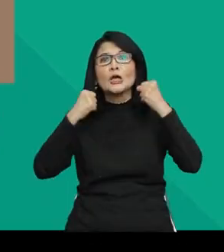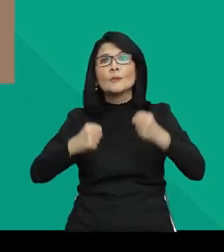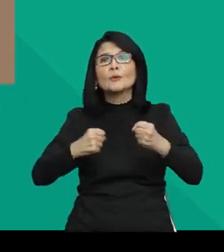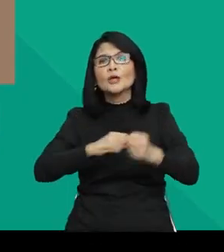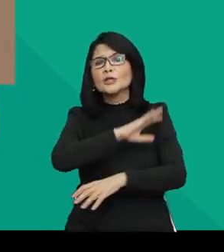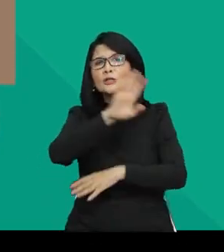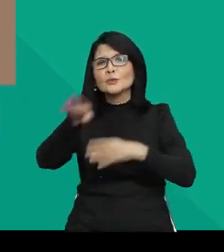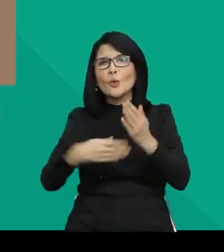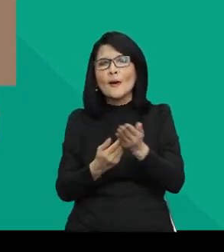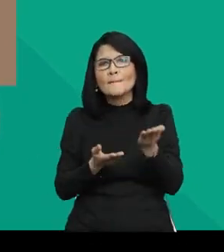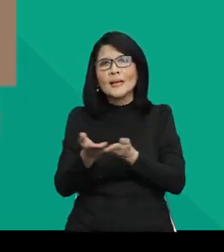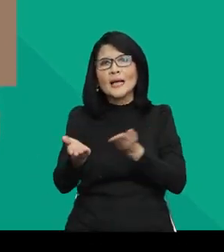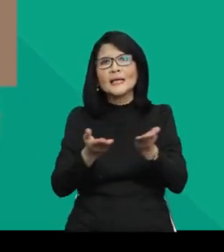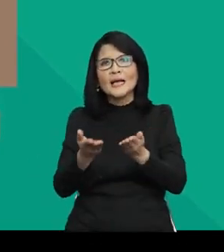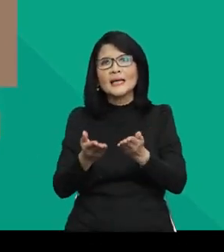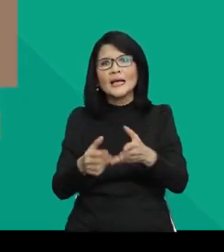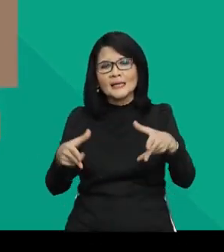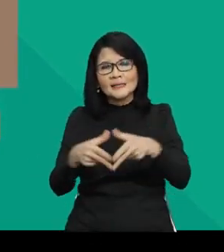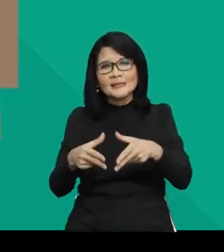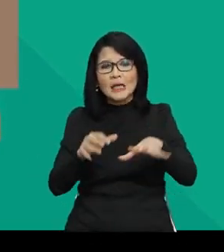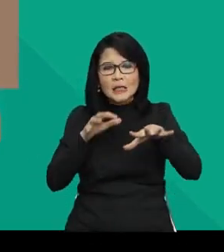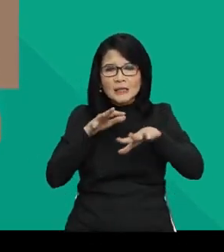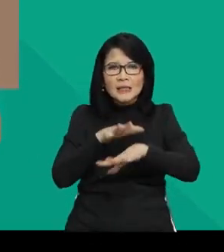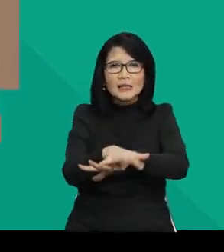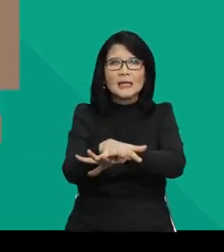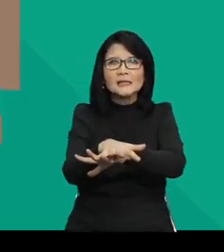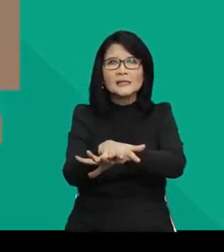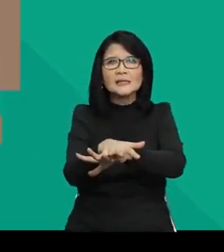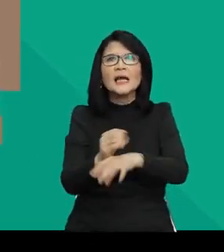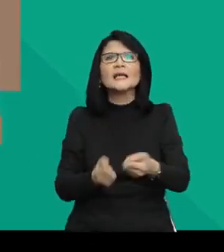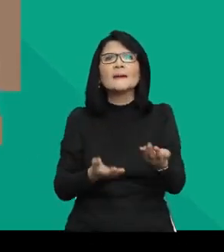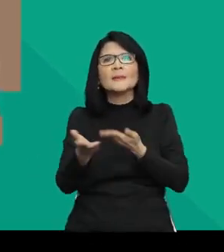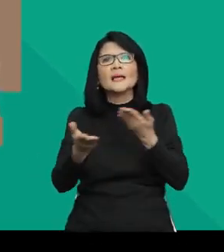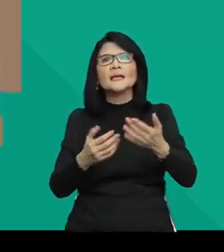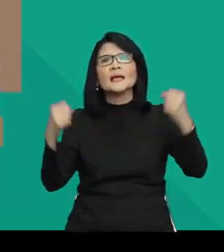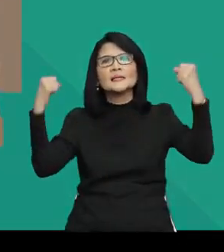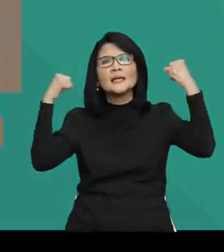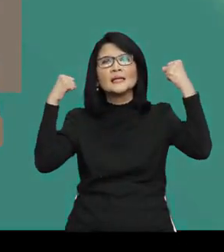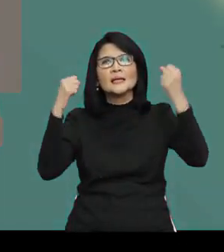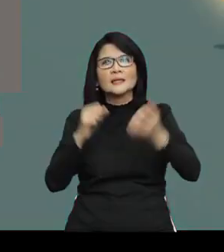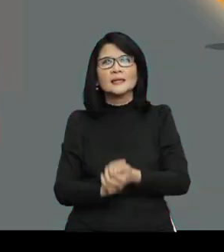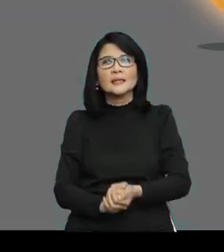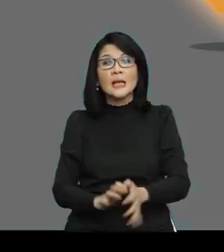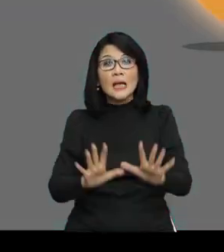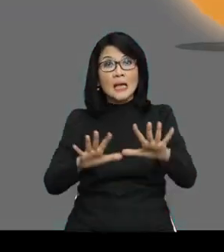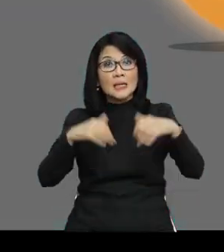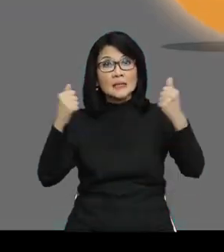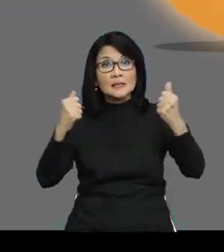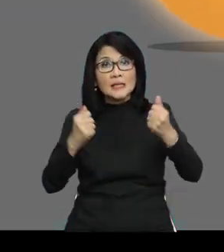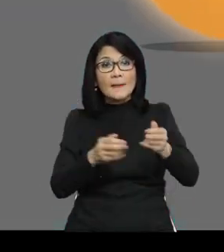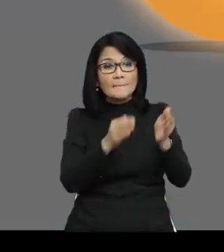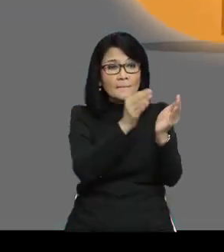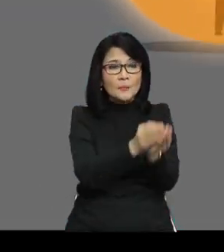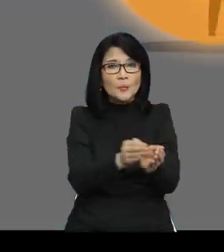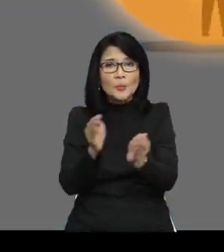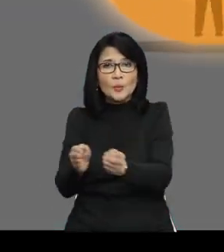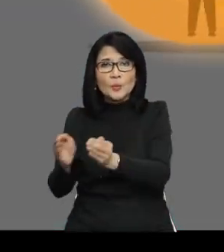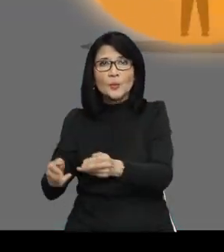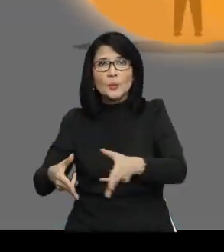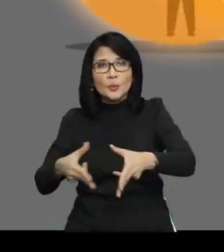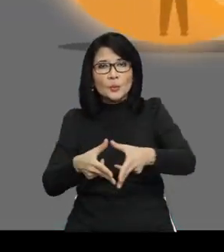elemen layanan kesehatan reproduksi yang akan terintegrasi dalam pelayanan kesehatan. Kesiapan kegiatan subkluster